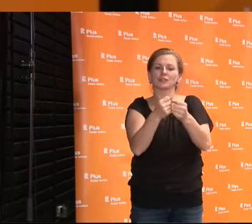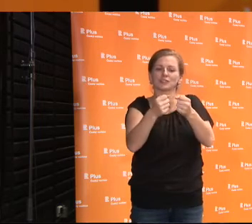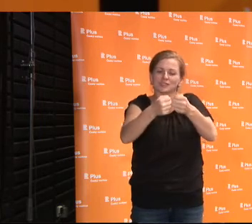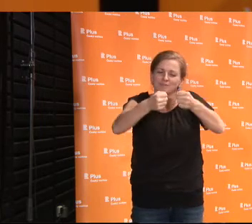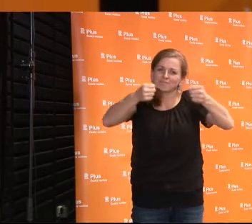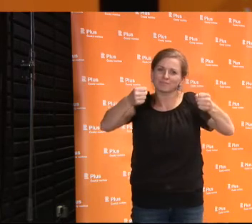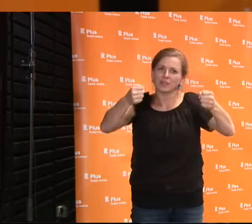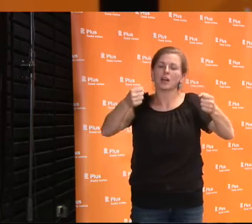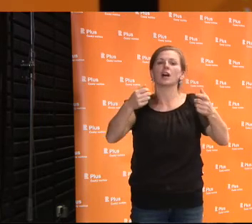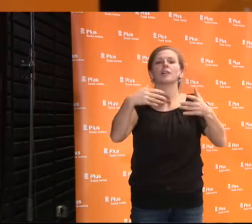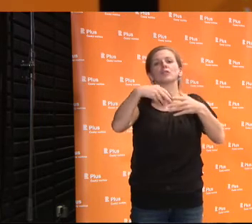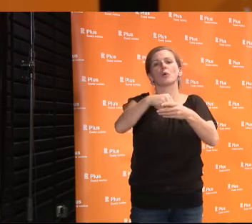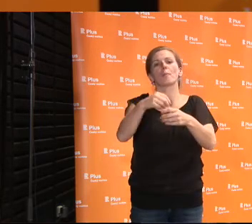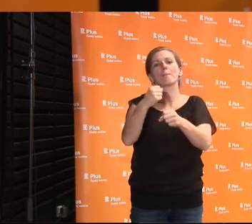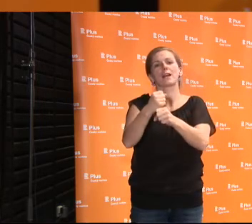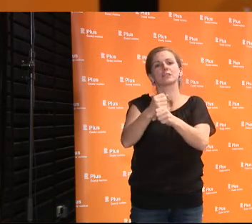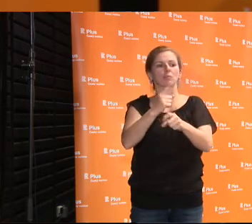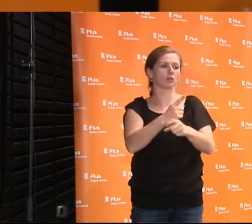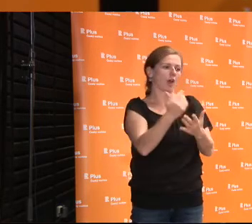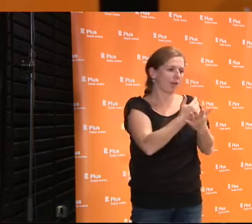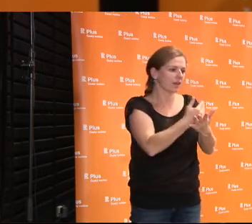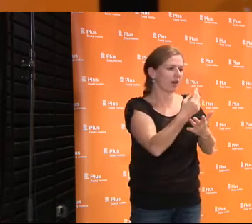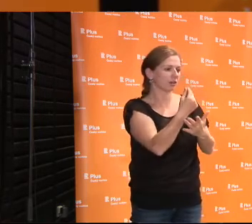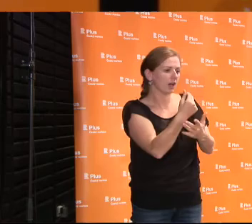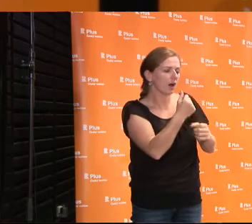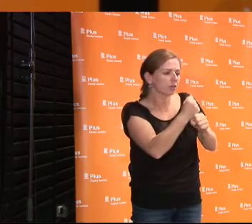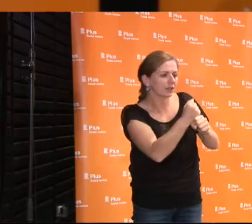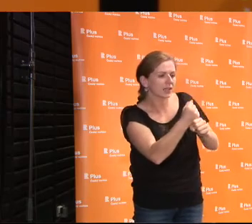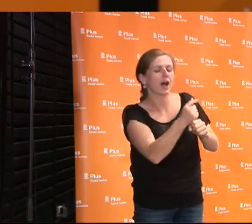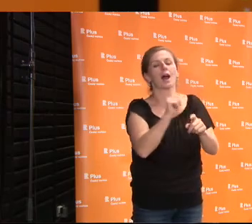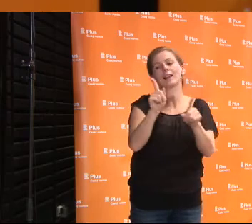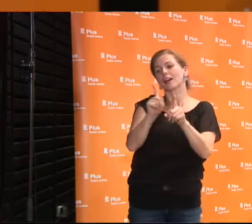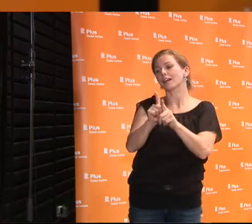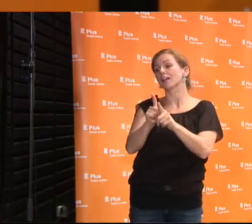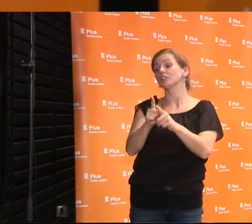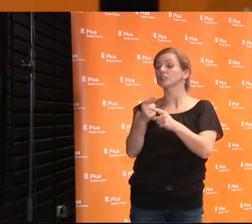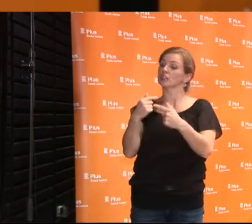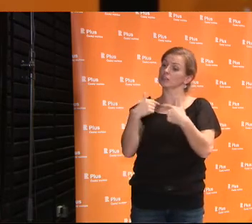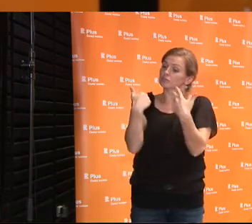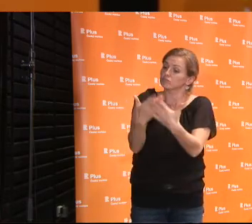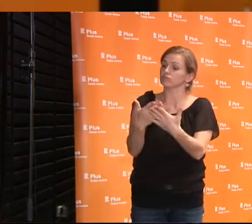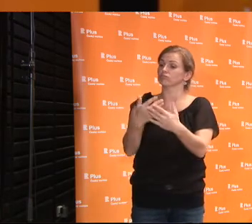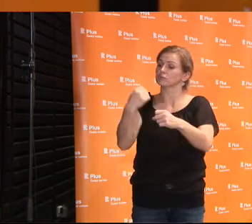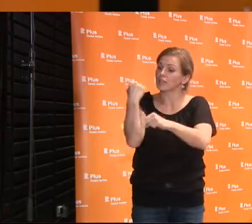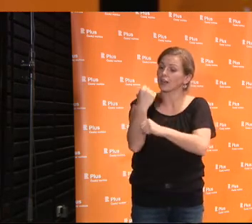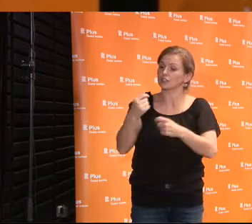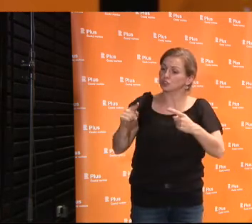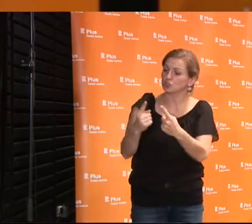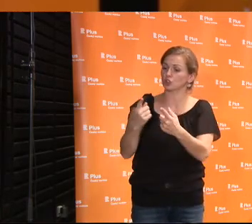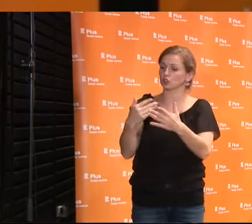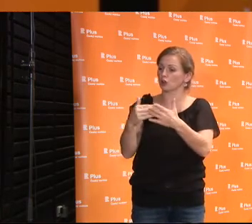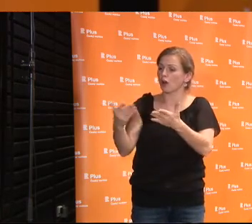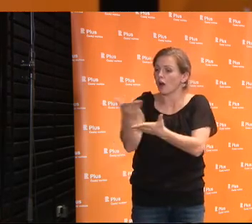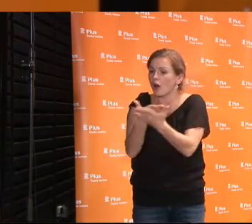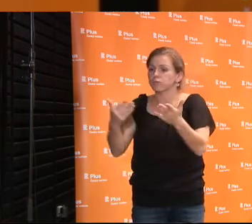jako práci, jako životní základ, která poskytne životní základnu věci, které doposud tak to nechápeme. A když